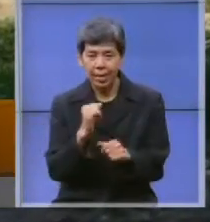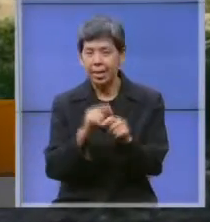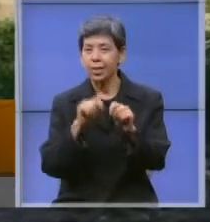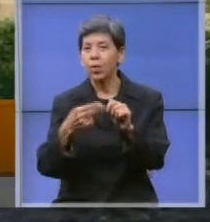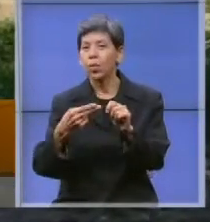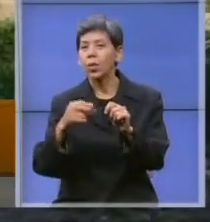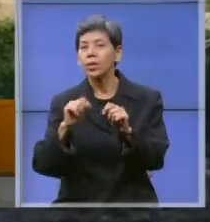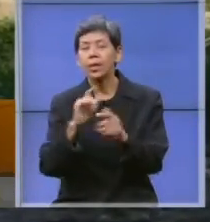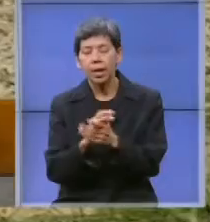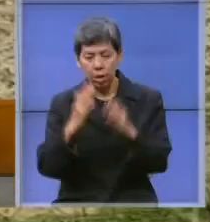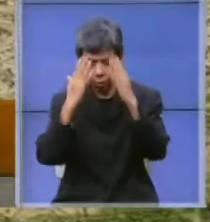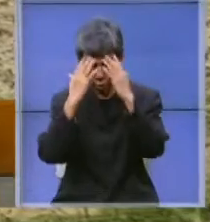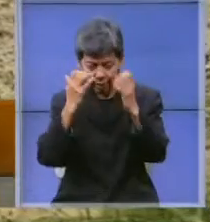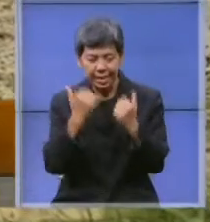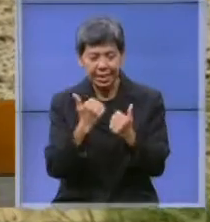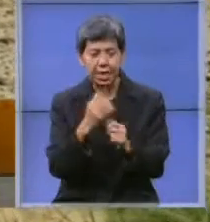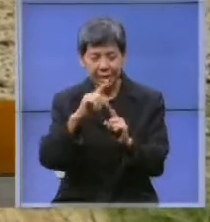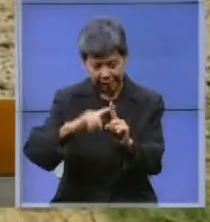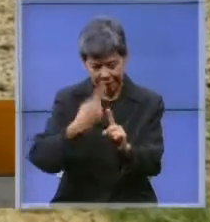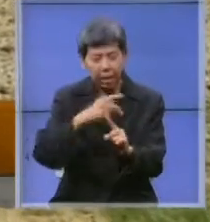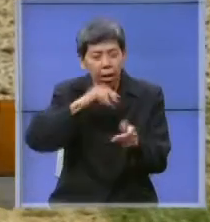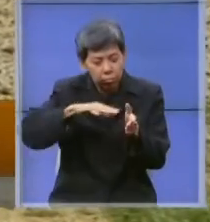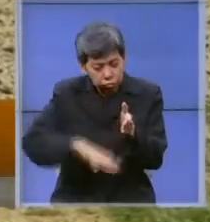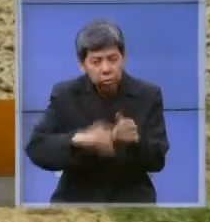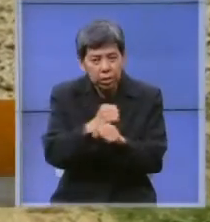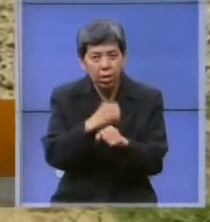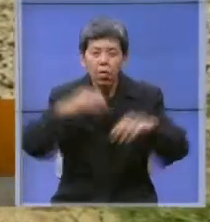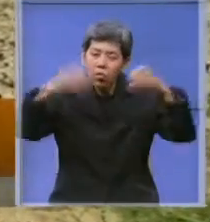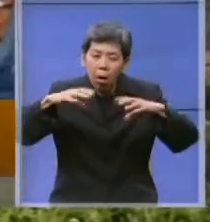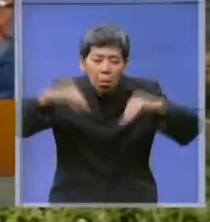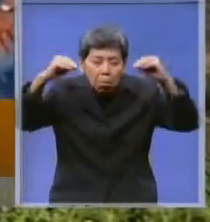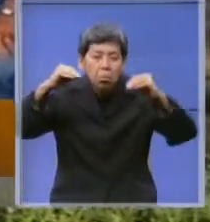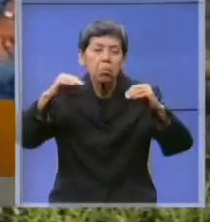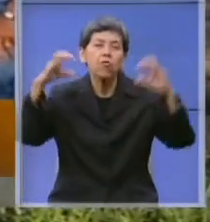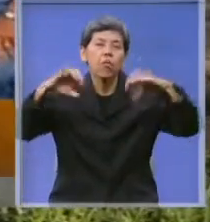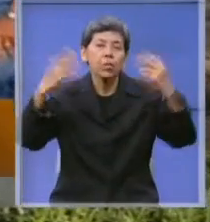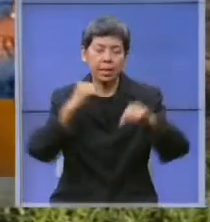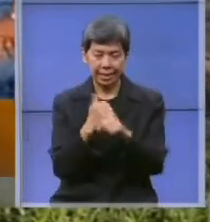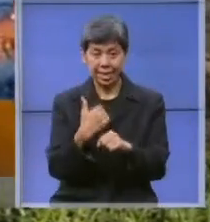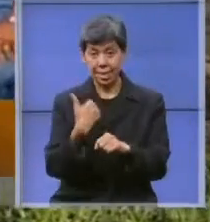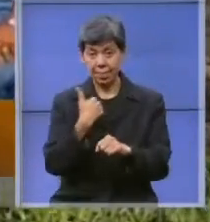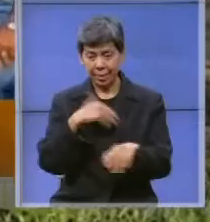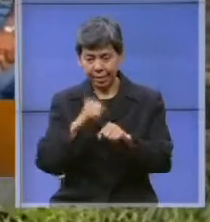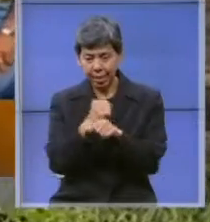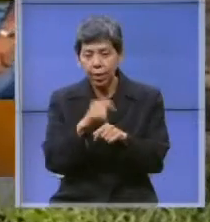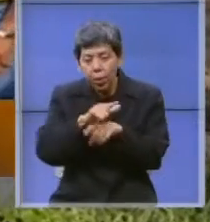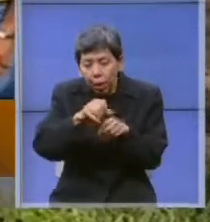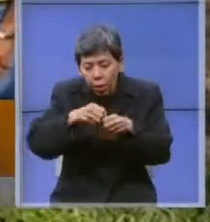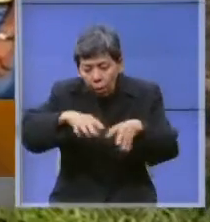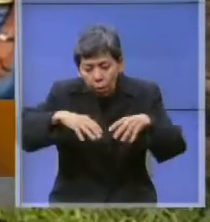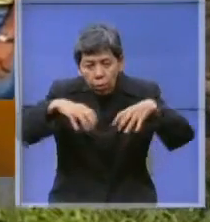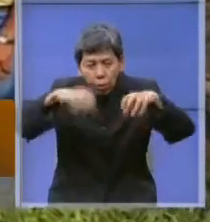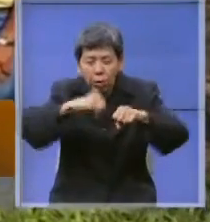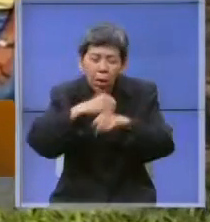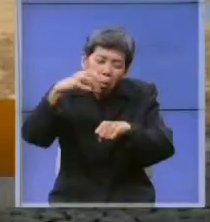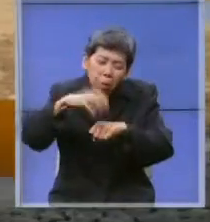ตว์ใหญ่อำเภอหัวหินก็แห้งขอดมานานกว่า1เดือนแล้วหลังจากฝนทิ้งช่วงมานานค่ะถึงแม้จะมีปฏิบัติการฝนหลวงแต่ก็มีฝนต